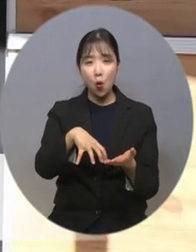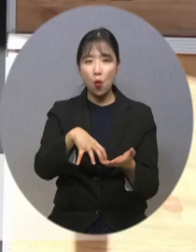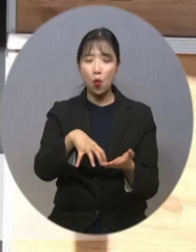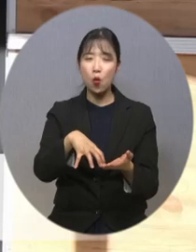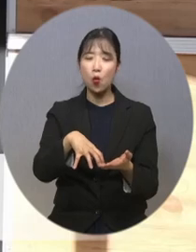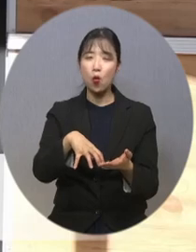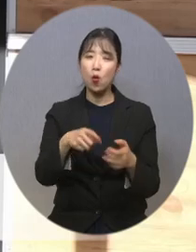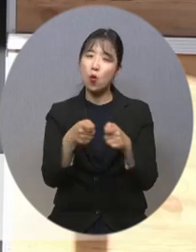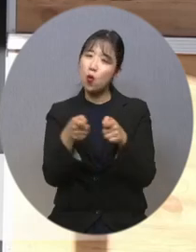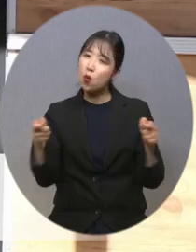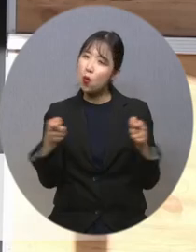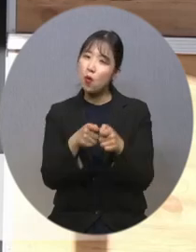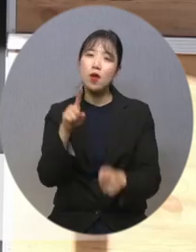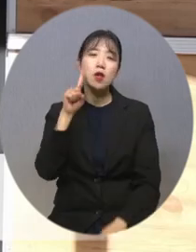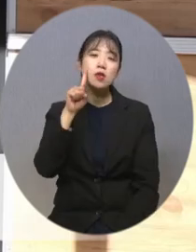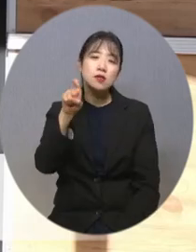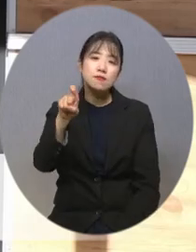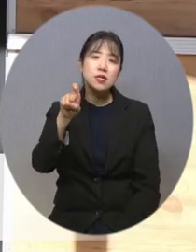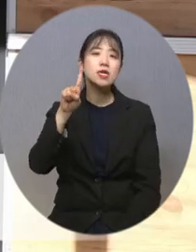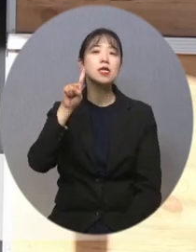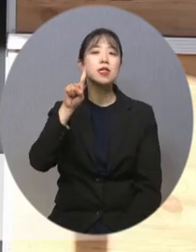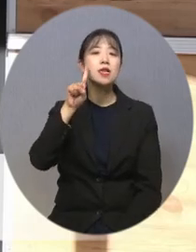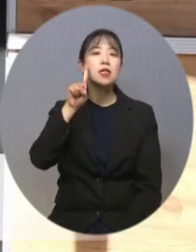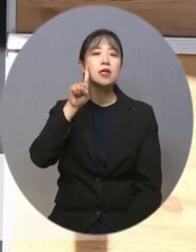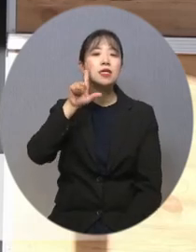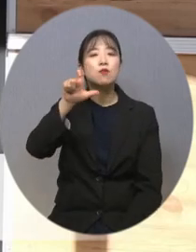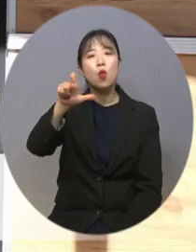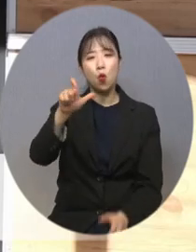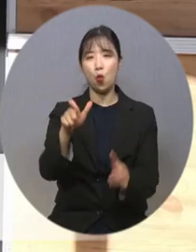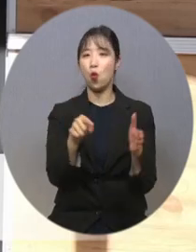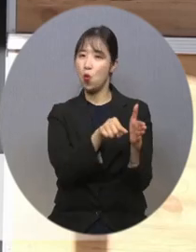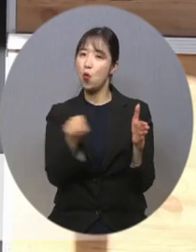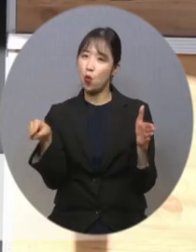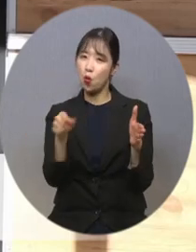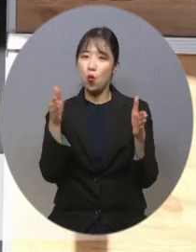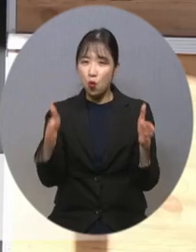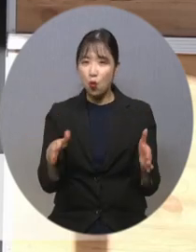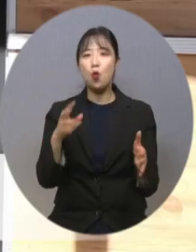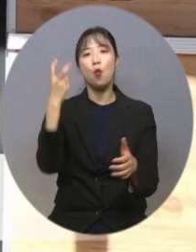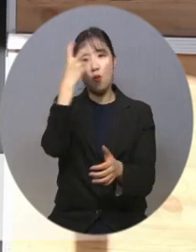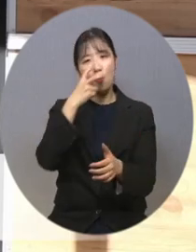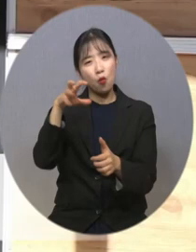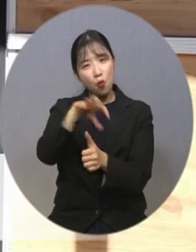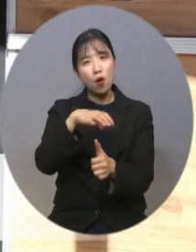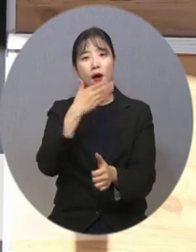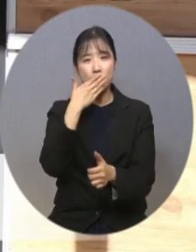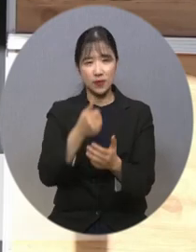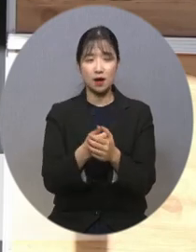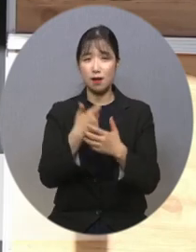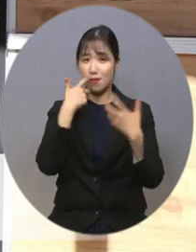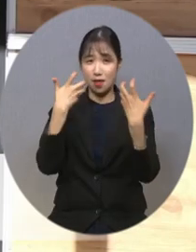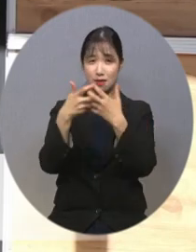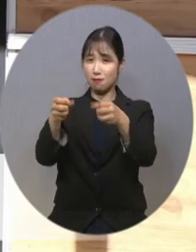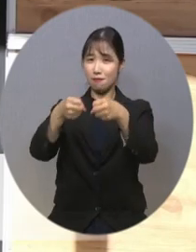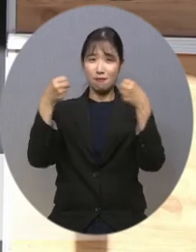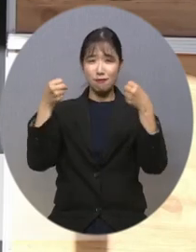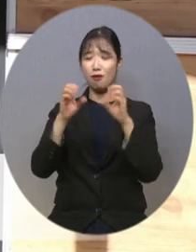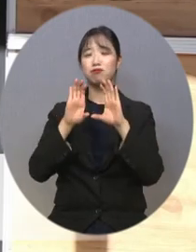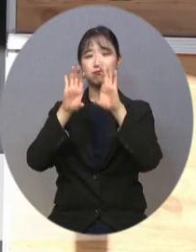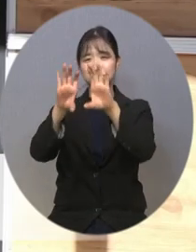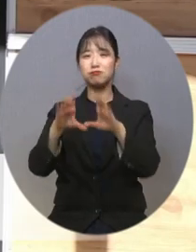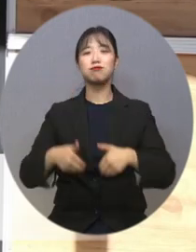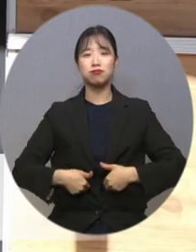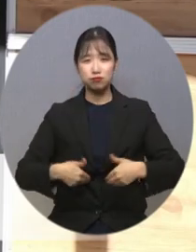한 10일 내지 15일 정도 보관이 가능하고요. 그 뭐 꼭 냉장에 넣을 필요 없이